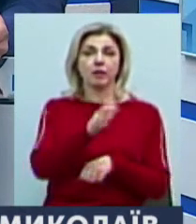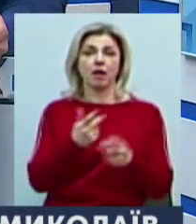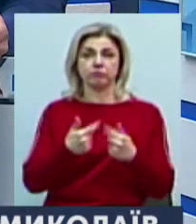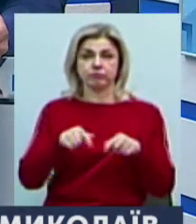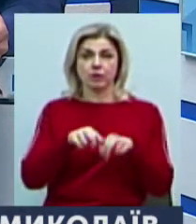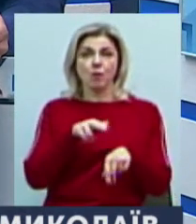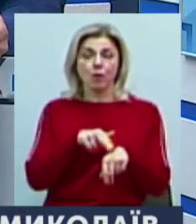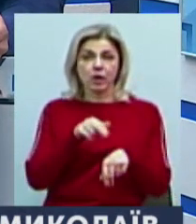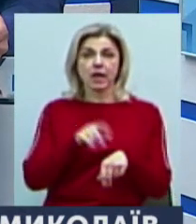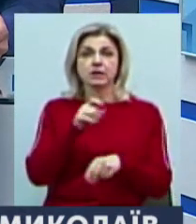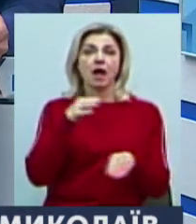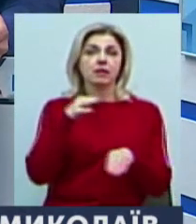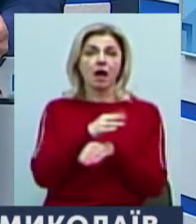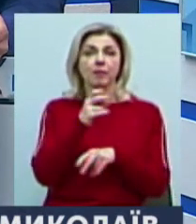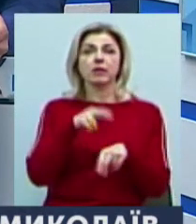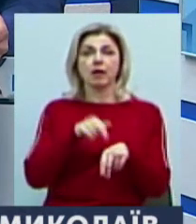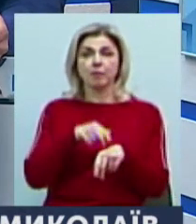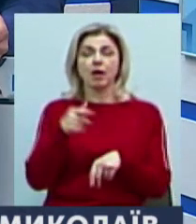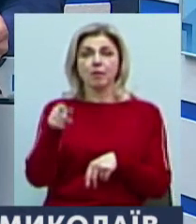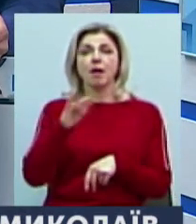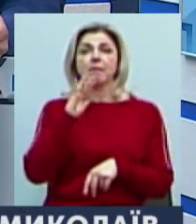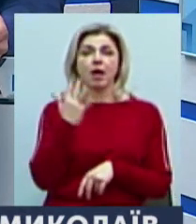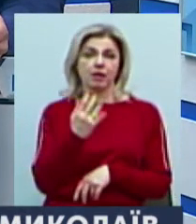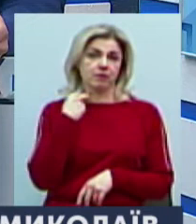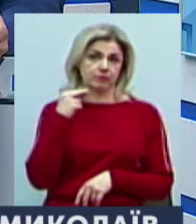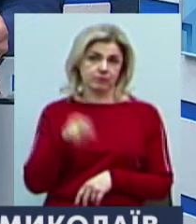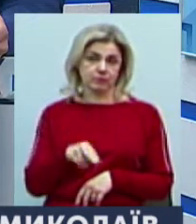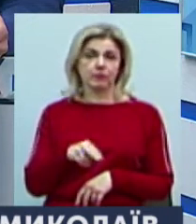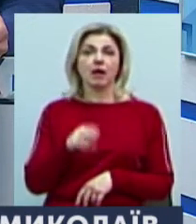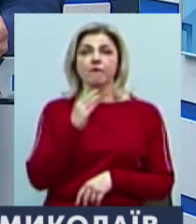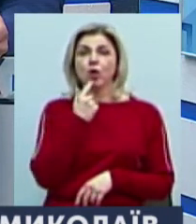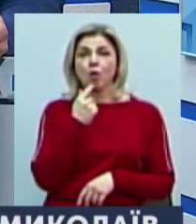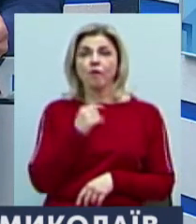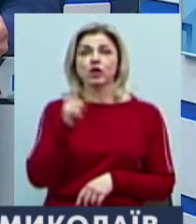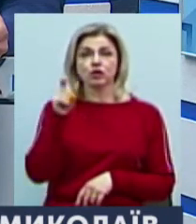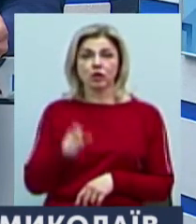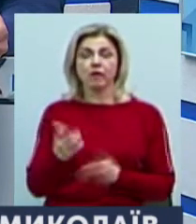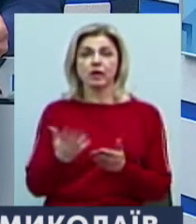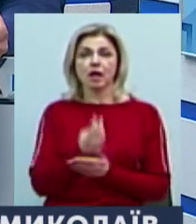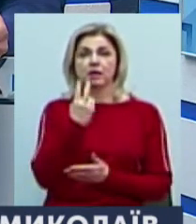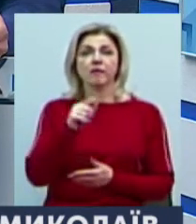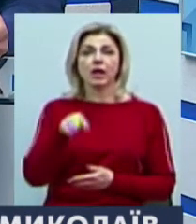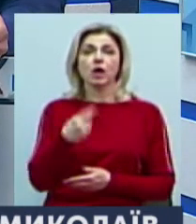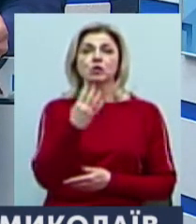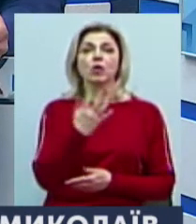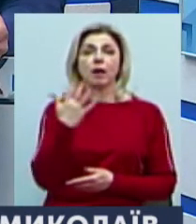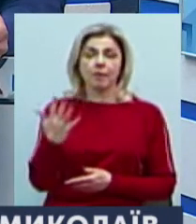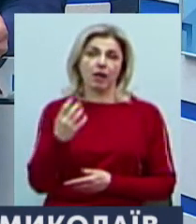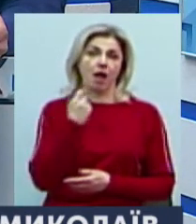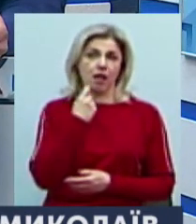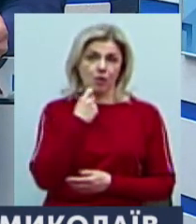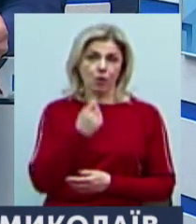поліції. За напад на правоохоронця йому загрожує до 5 років в'язниці. У крові чоловіка медики виявили 2,45 проміли